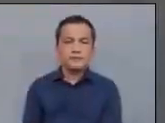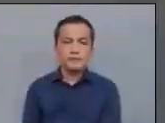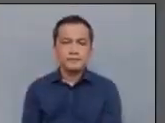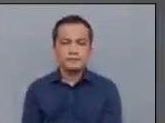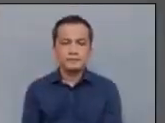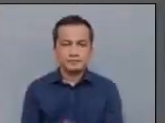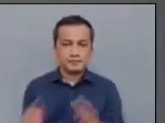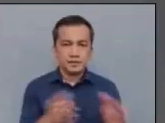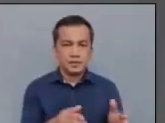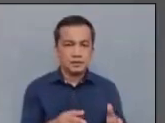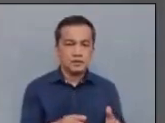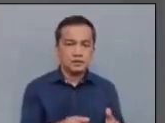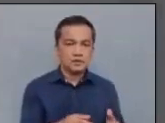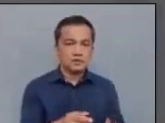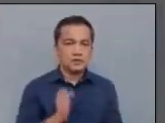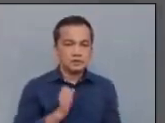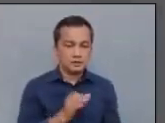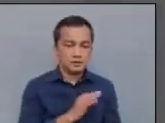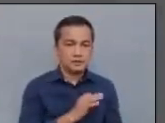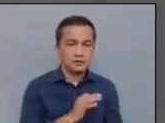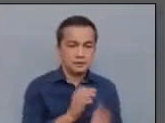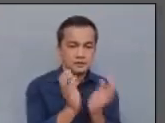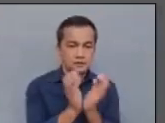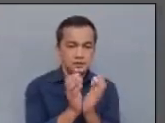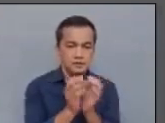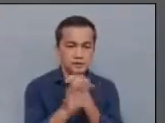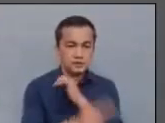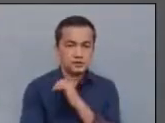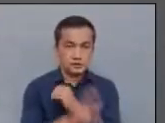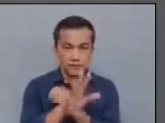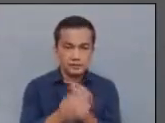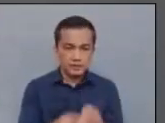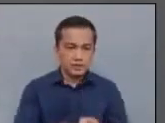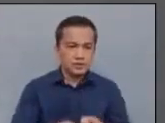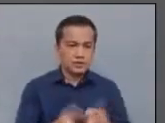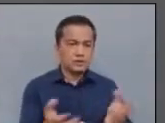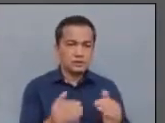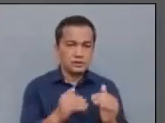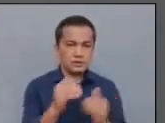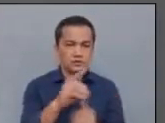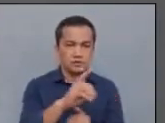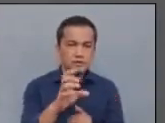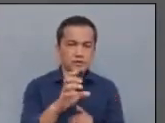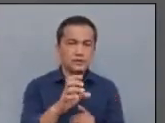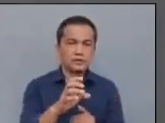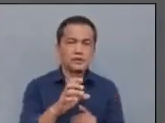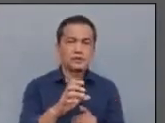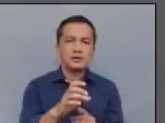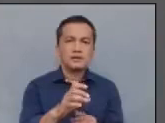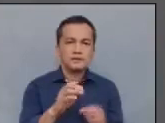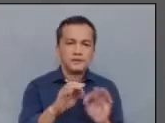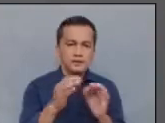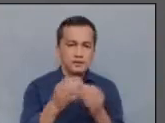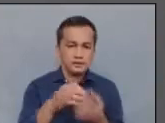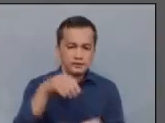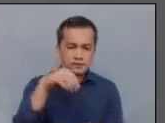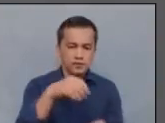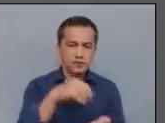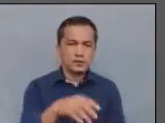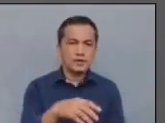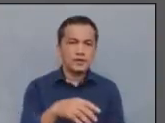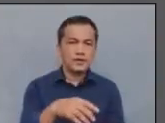Namahagi ang mga kawani ng DSWD Region 5 ng higit 100 family food packs at higit 80 hygiene